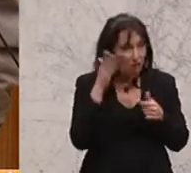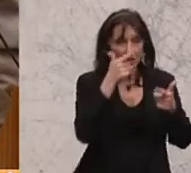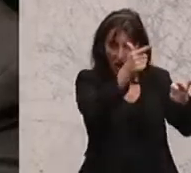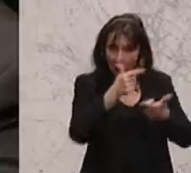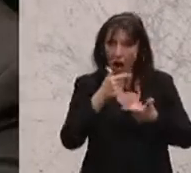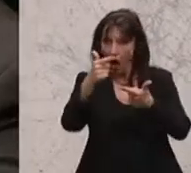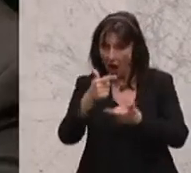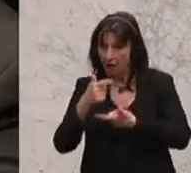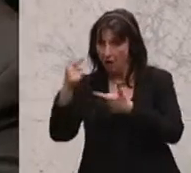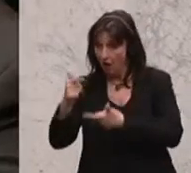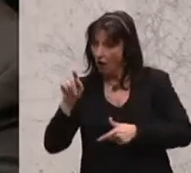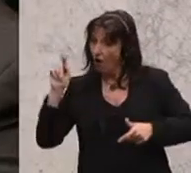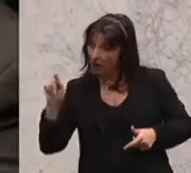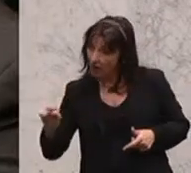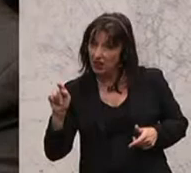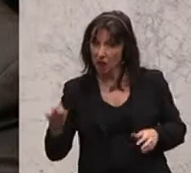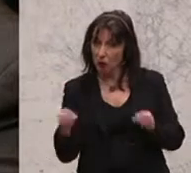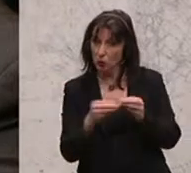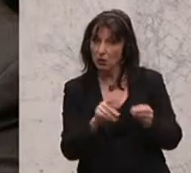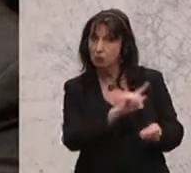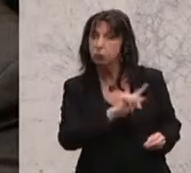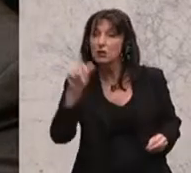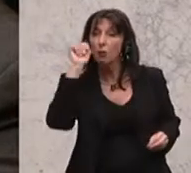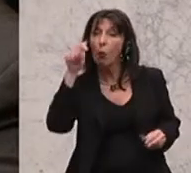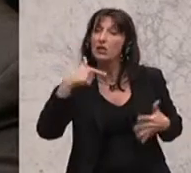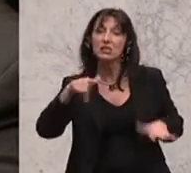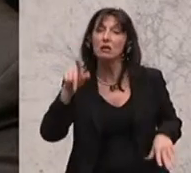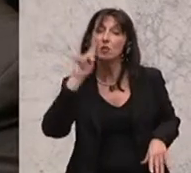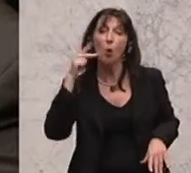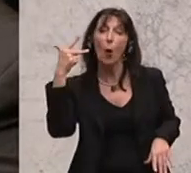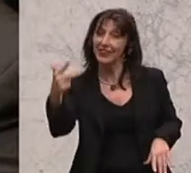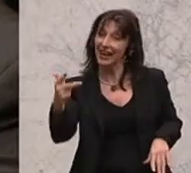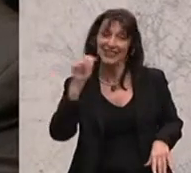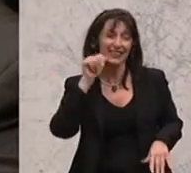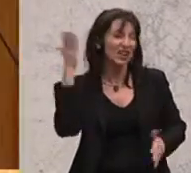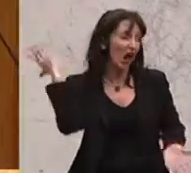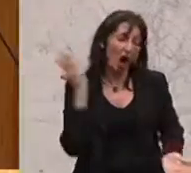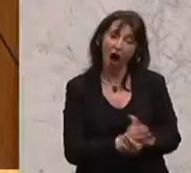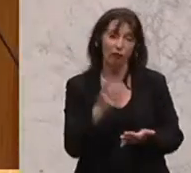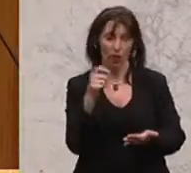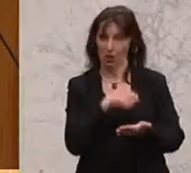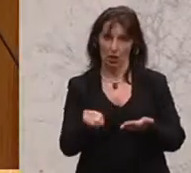bis morgen 17.30 Uhr dann, das ist ein Ultimatum, wenn Sie so wollen, nicht abgestellt ist und